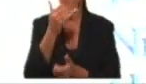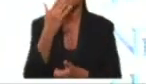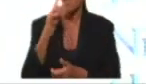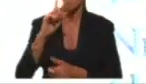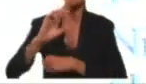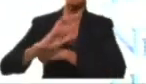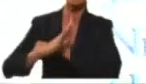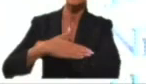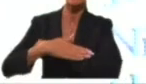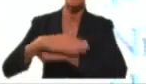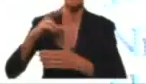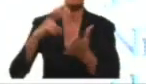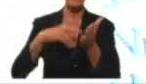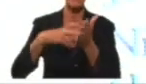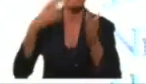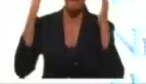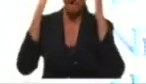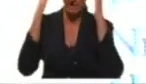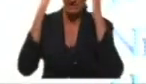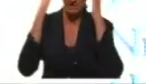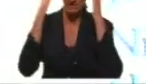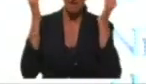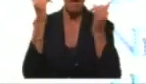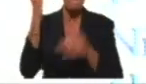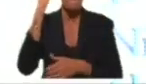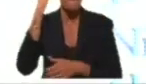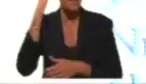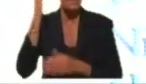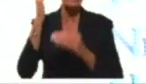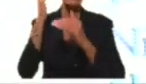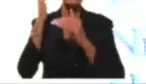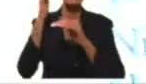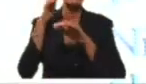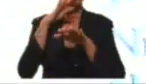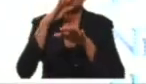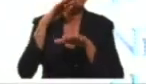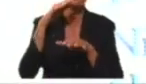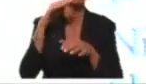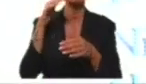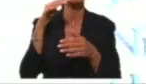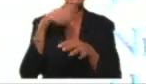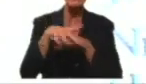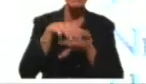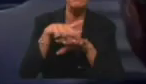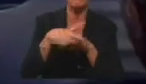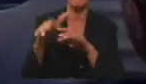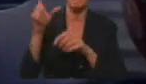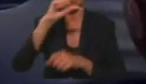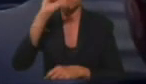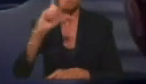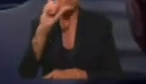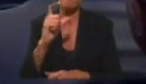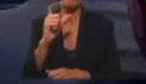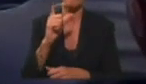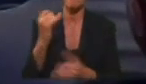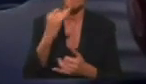taki podstawowy to jest brak wiedzy, tak? Brak wiedzy o standardach cyfrowych i tego, jak się z tego korzysta. To się niestety czasami